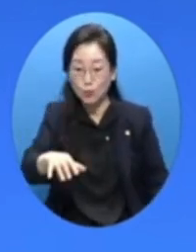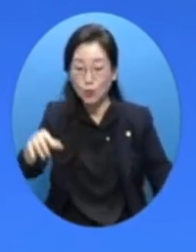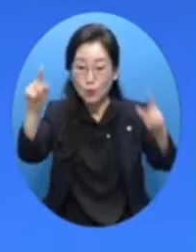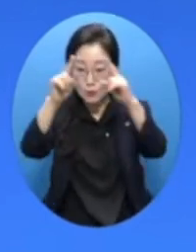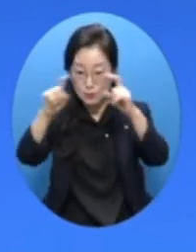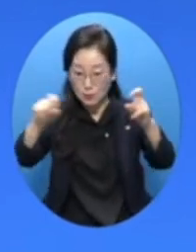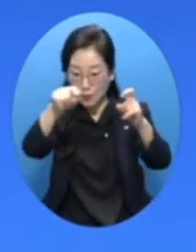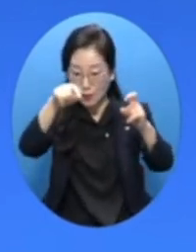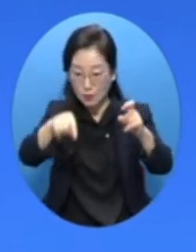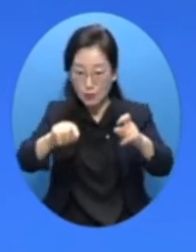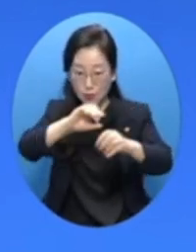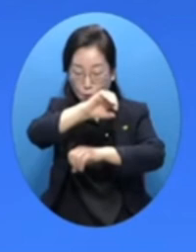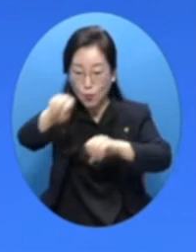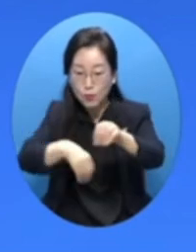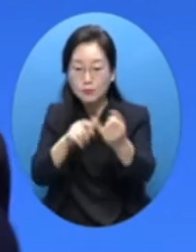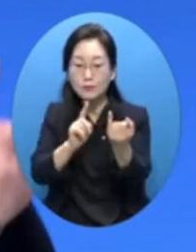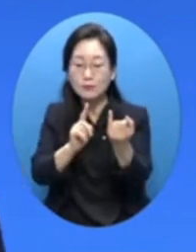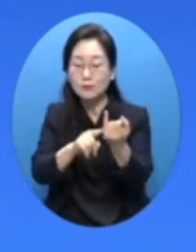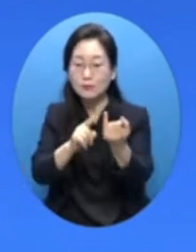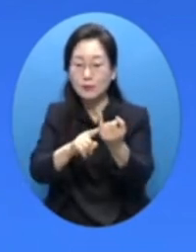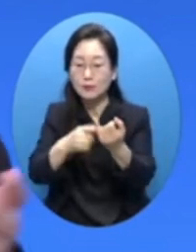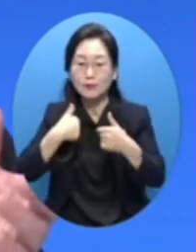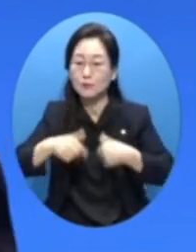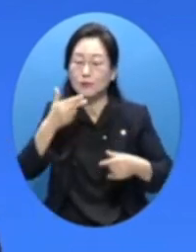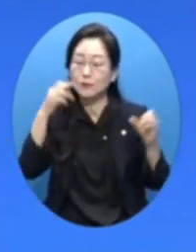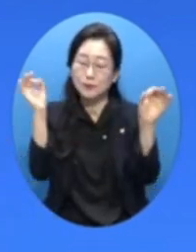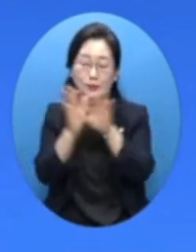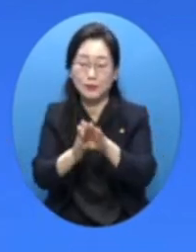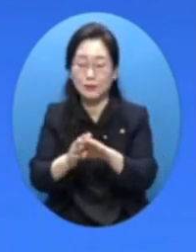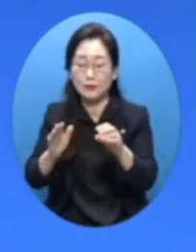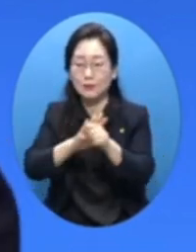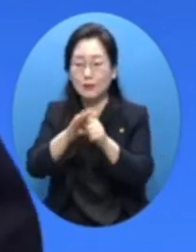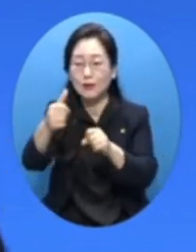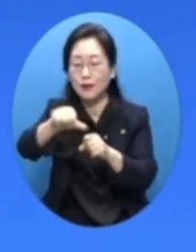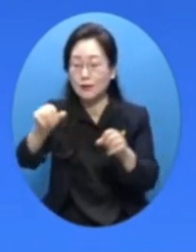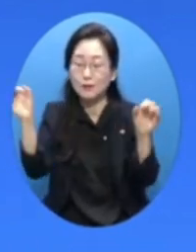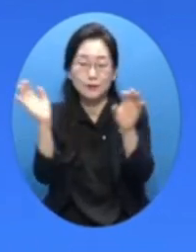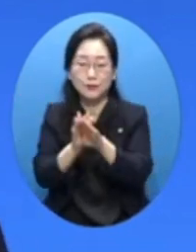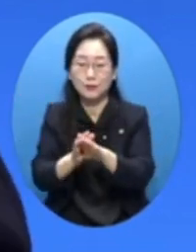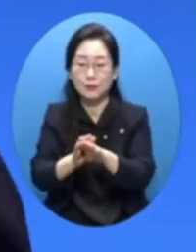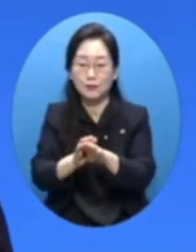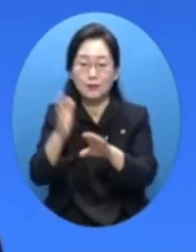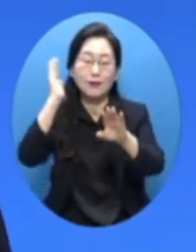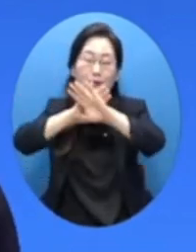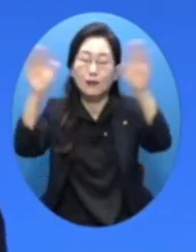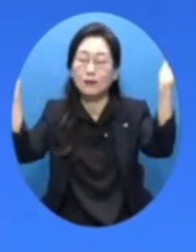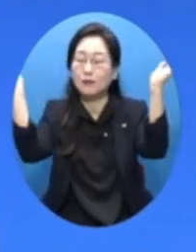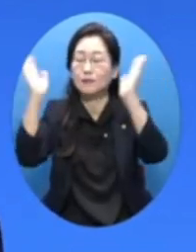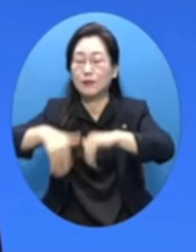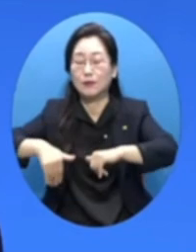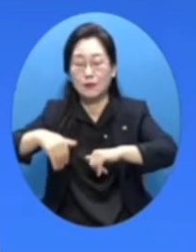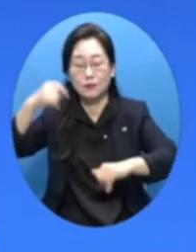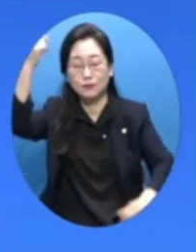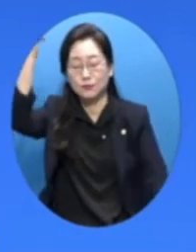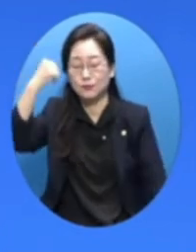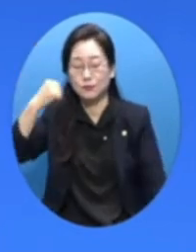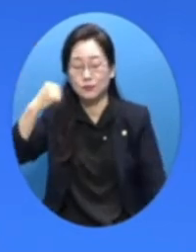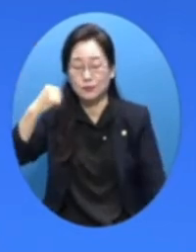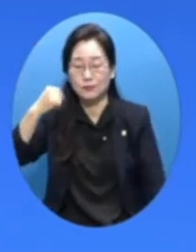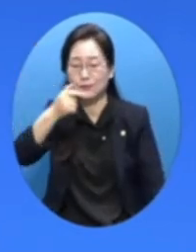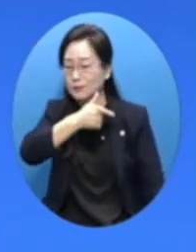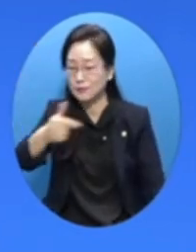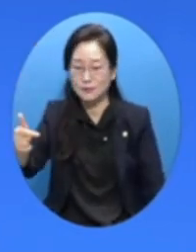기쁨을 잃어버린 것입니다. 사랑하는 아들을 잃어버린 것입니다. 하늘이 무너져지는 것 같은 큰